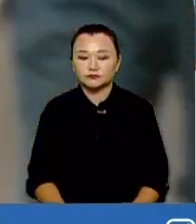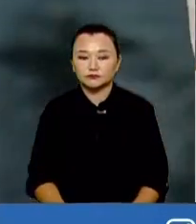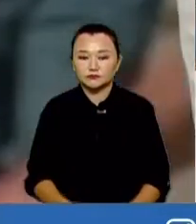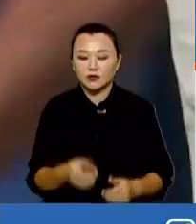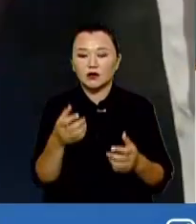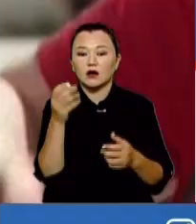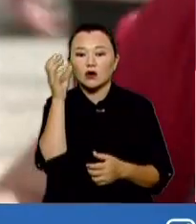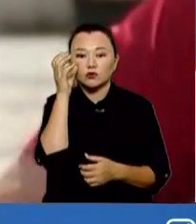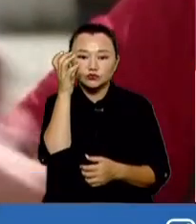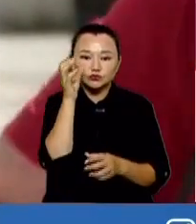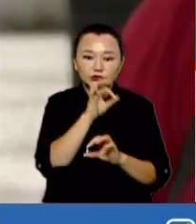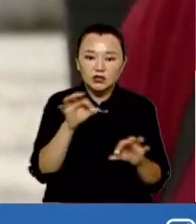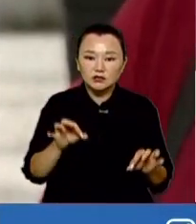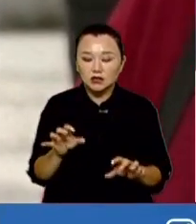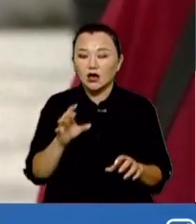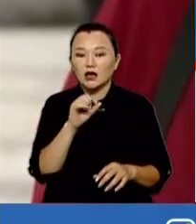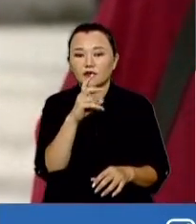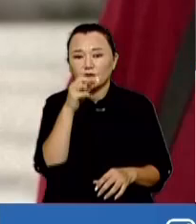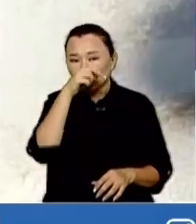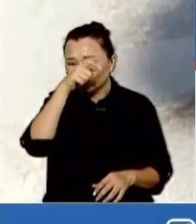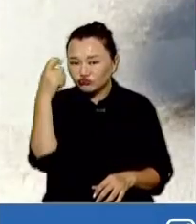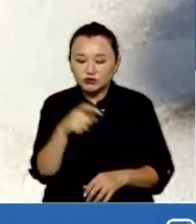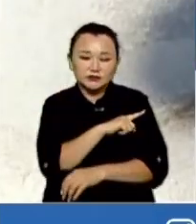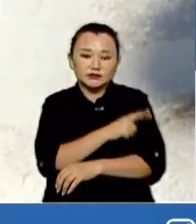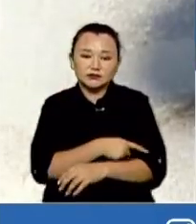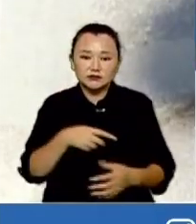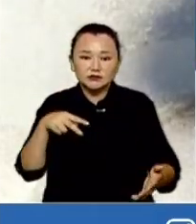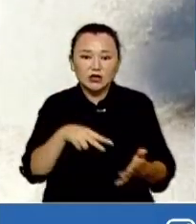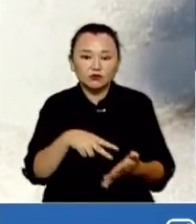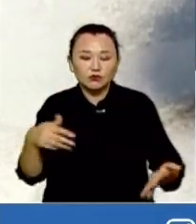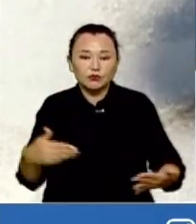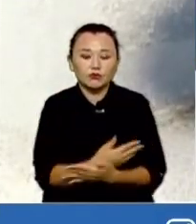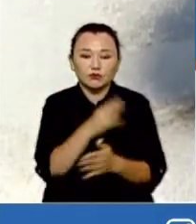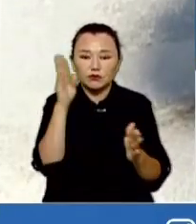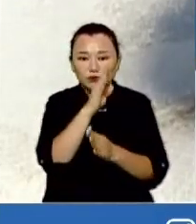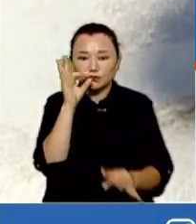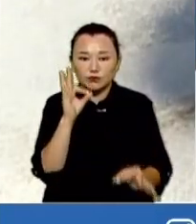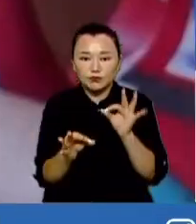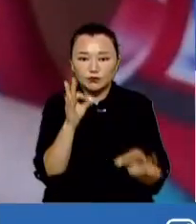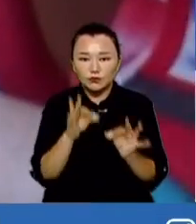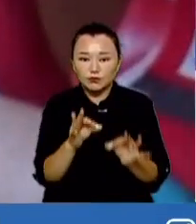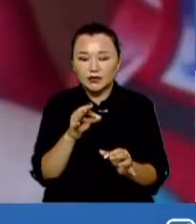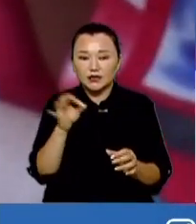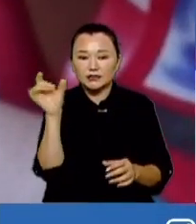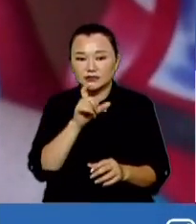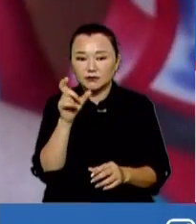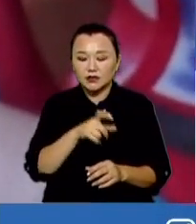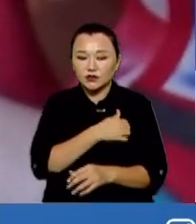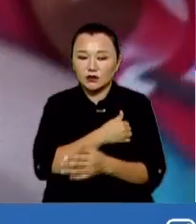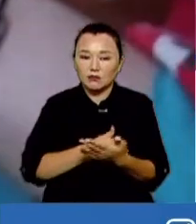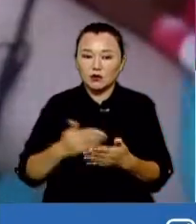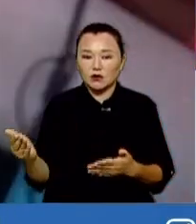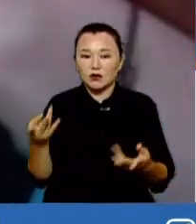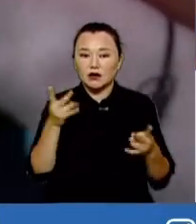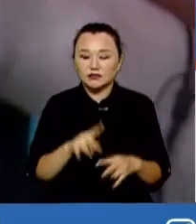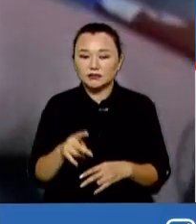А ученые говорят, аномальная жара становится новой климатической нормой. Экстремальные температуры